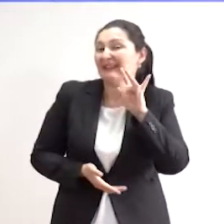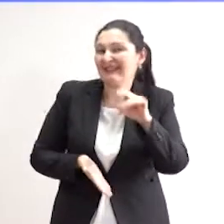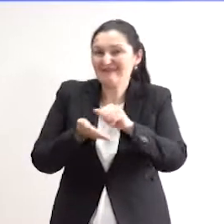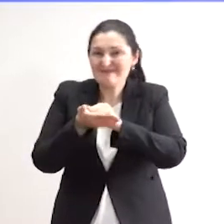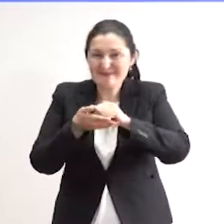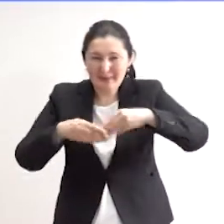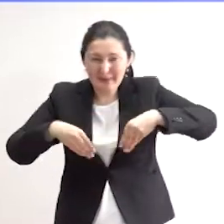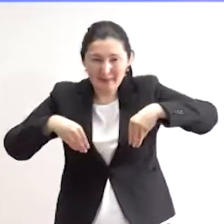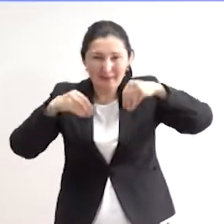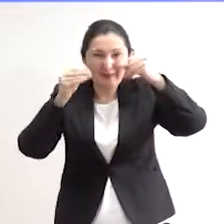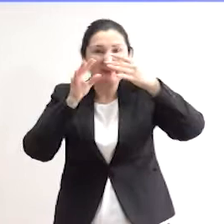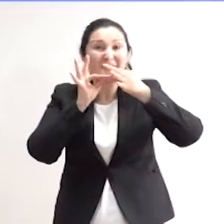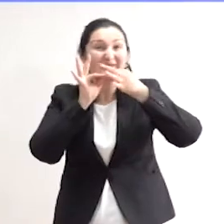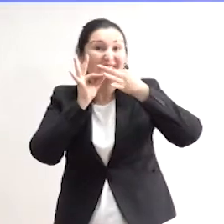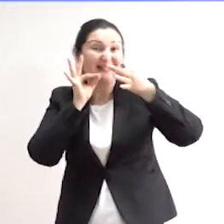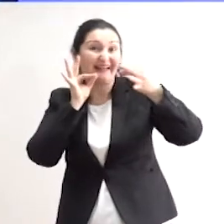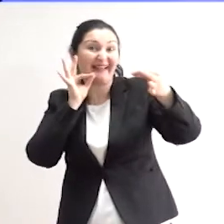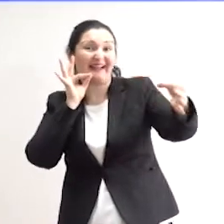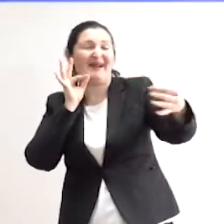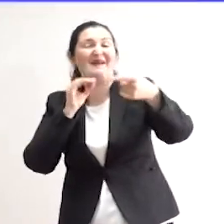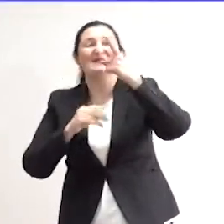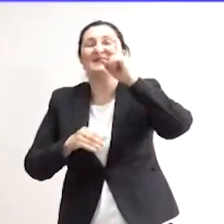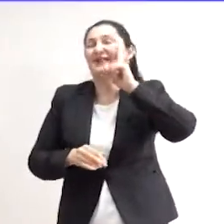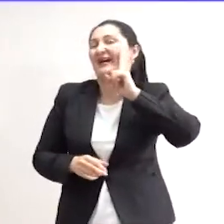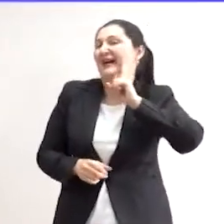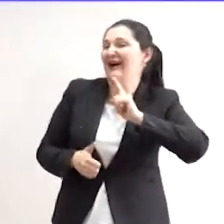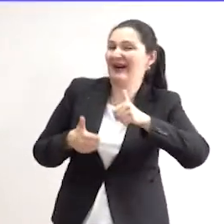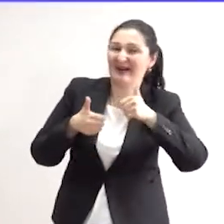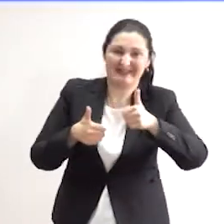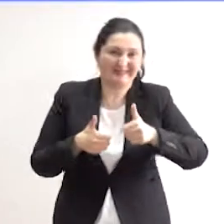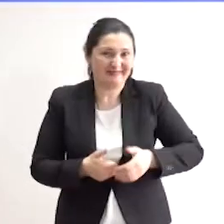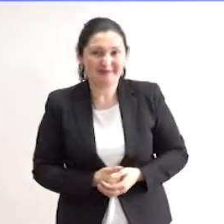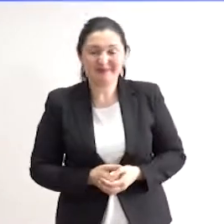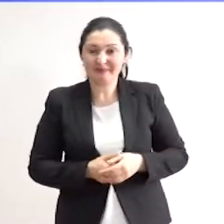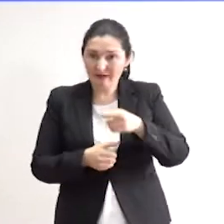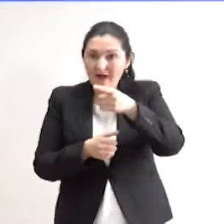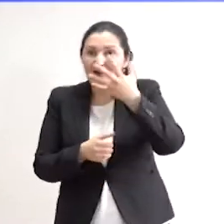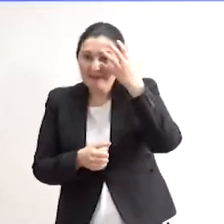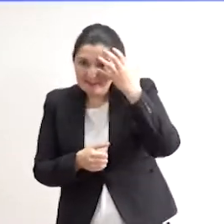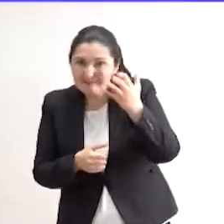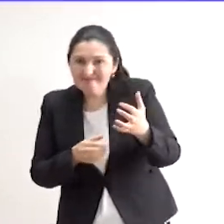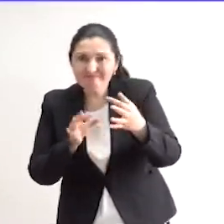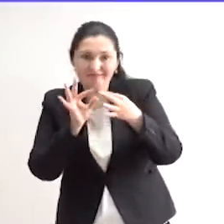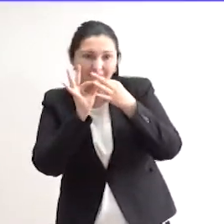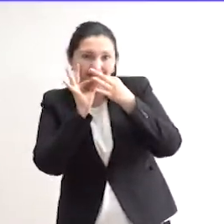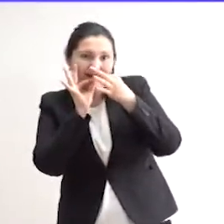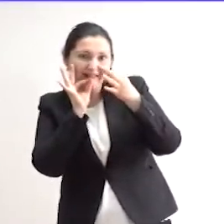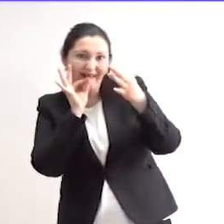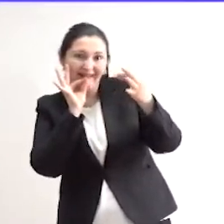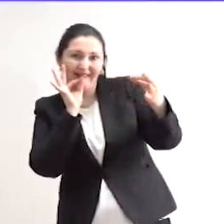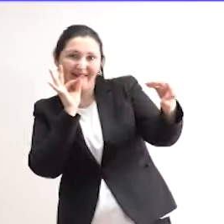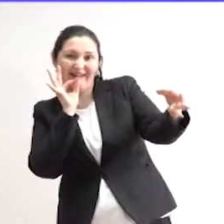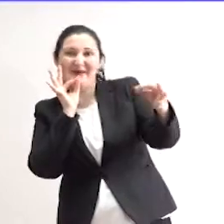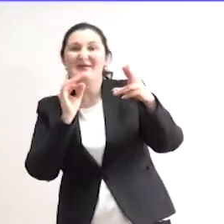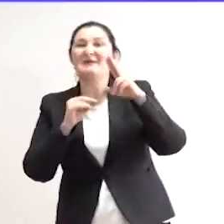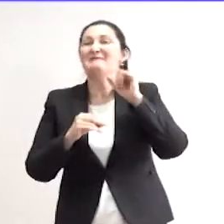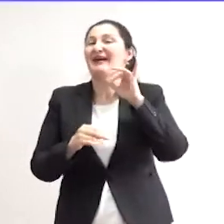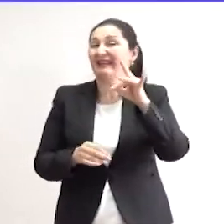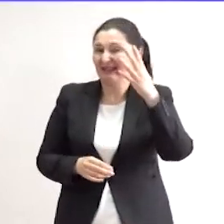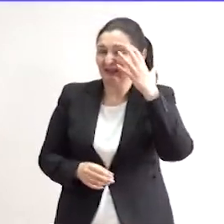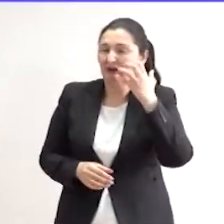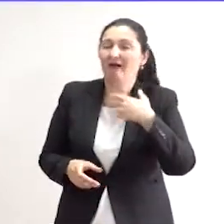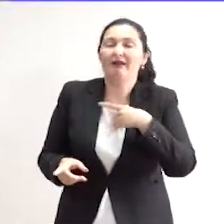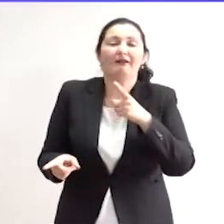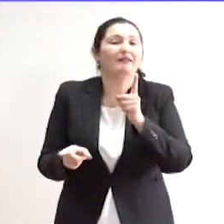منم پیتزای با پنیر رو دوست میدارم عزیز جان تو پنیر رو دوست میداری؟ و من پنیر رو هم